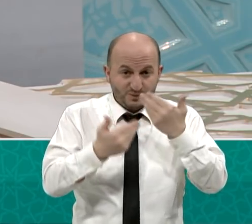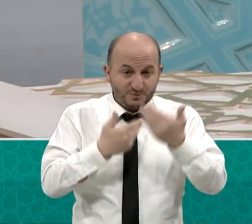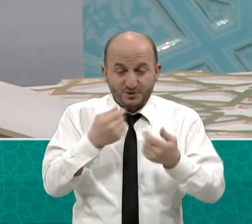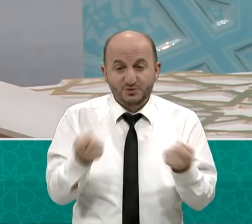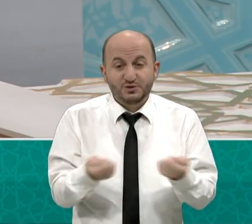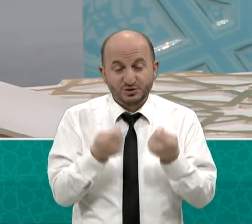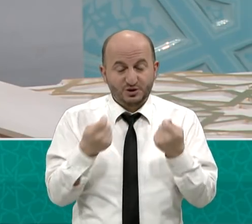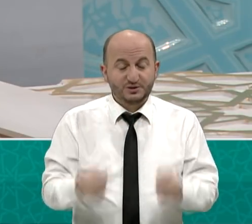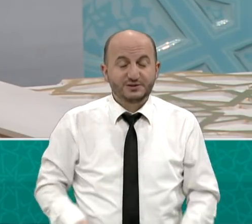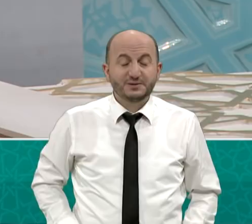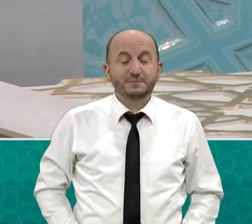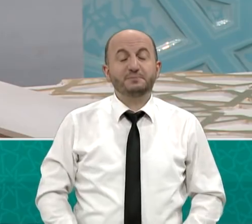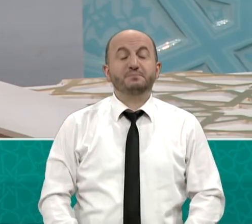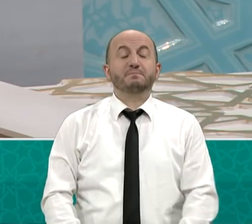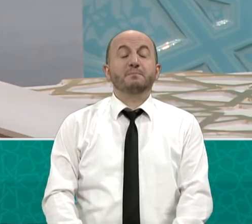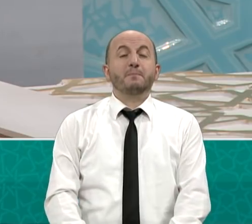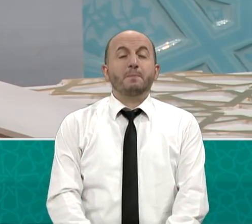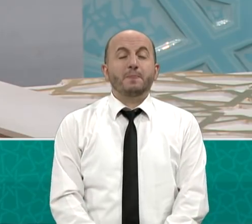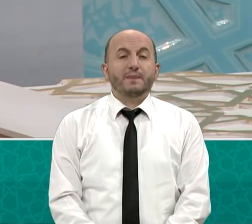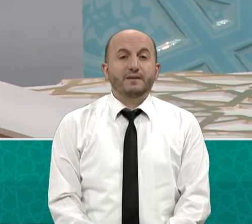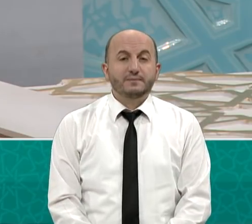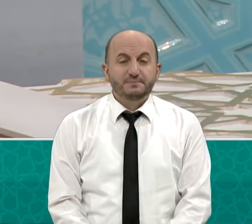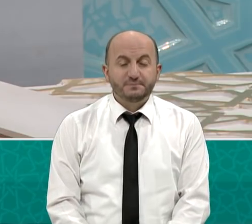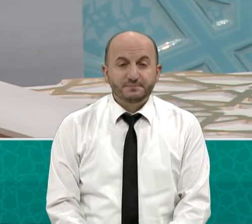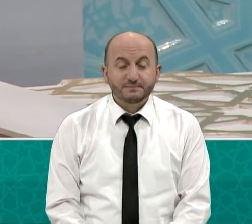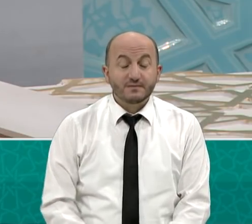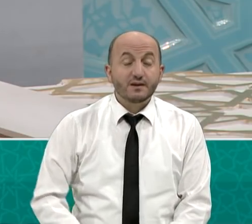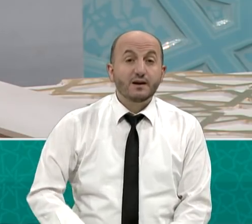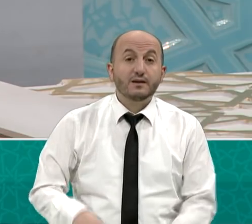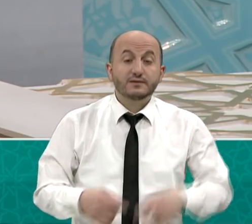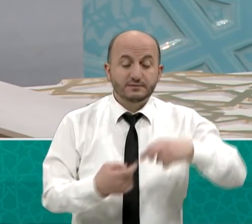çalışacağız. Değerli Müslümanlar, rahmet,